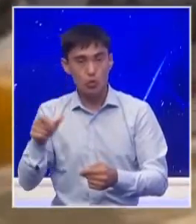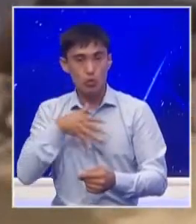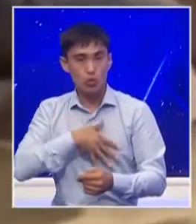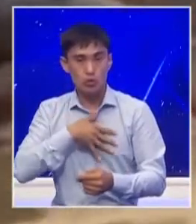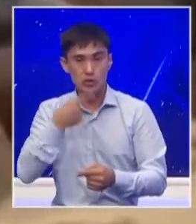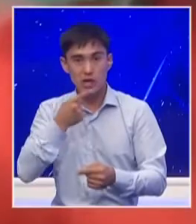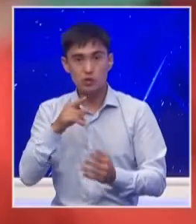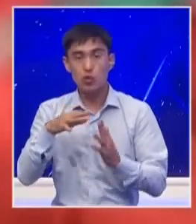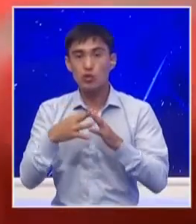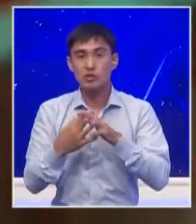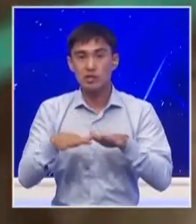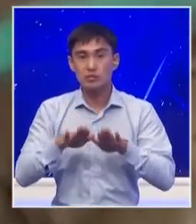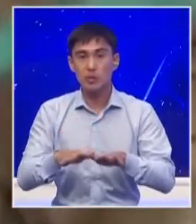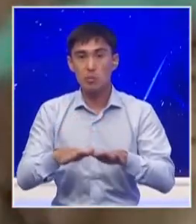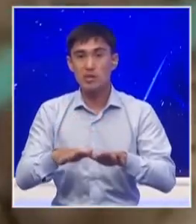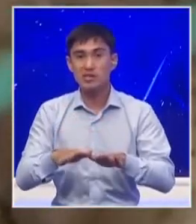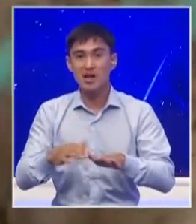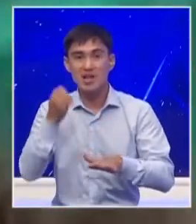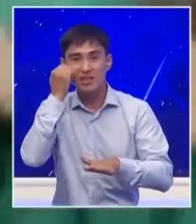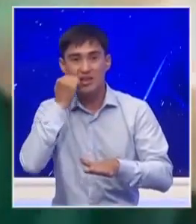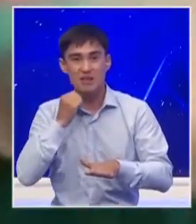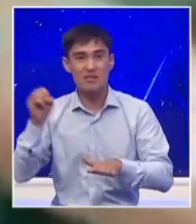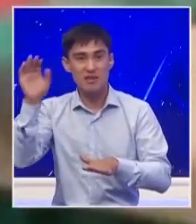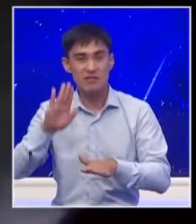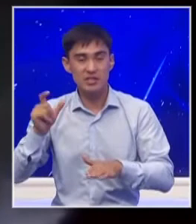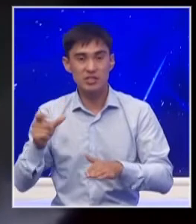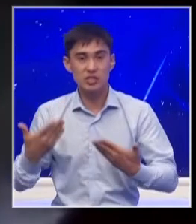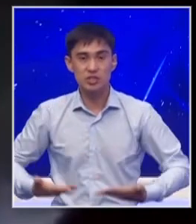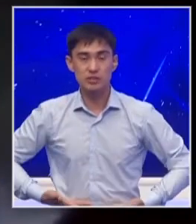будет обозначена как места расселения древних евразийцев